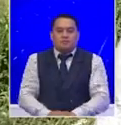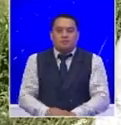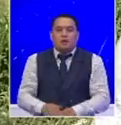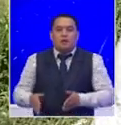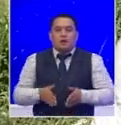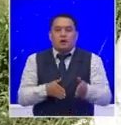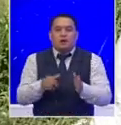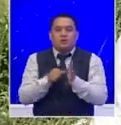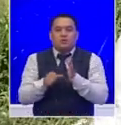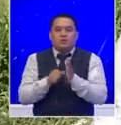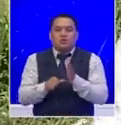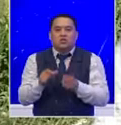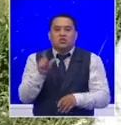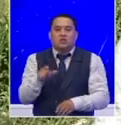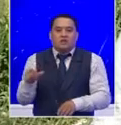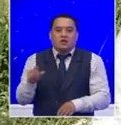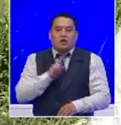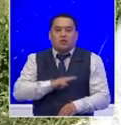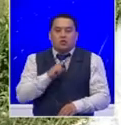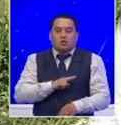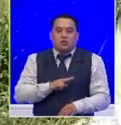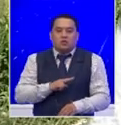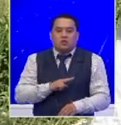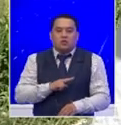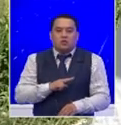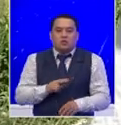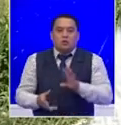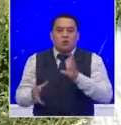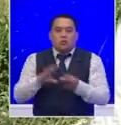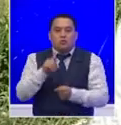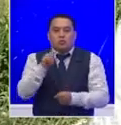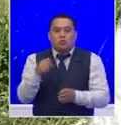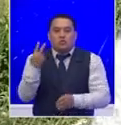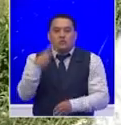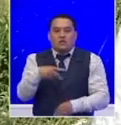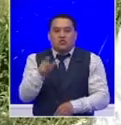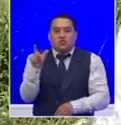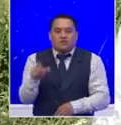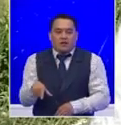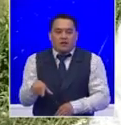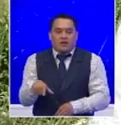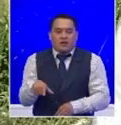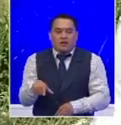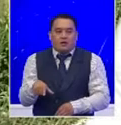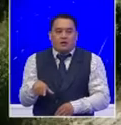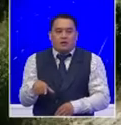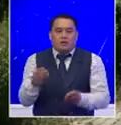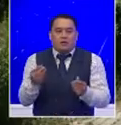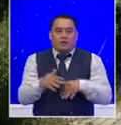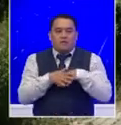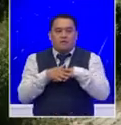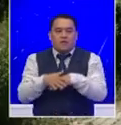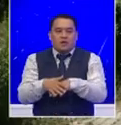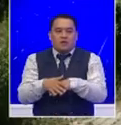нас 60 человек работает сейчас. 60. Общие 120 человек работает. Деньги выплачены вовремя.